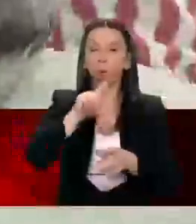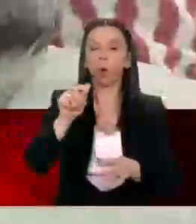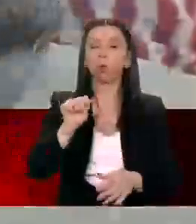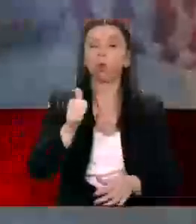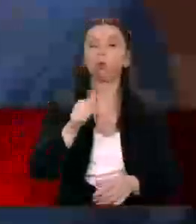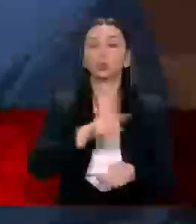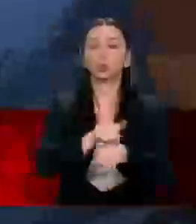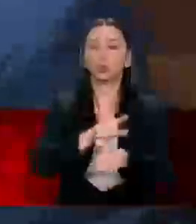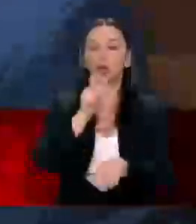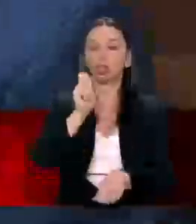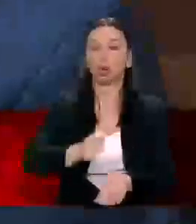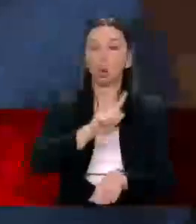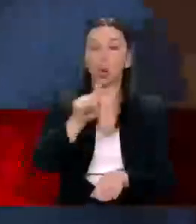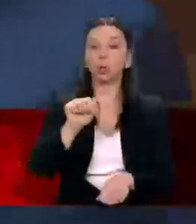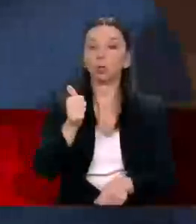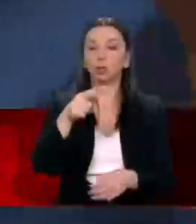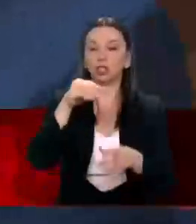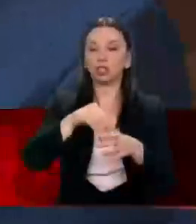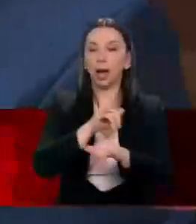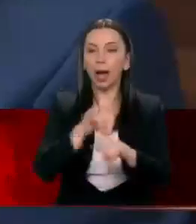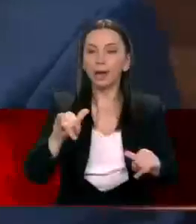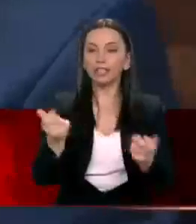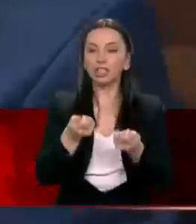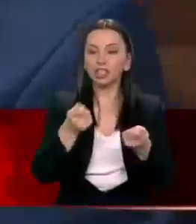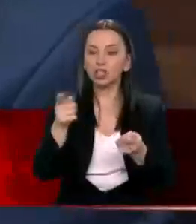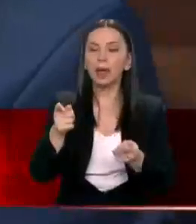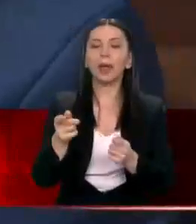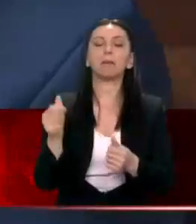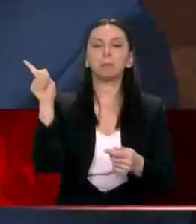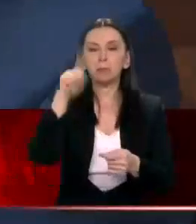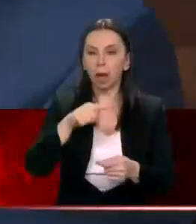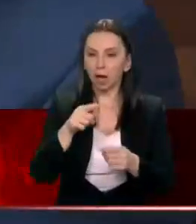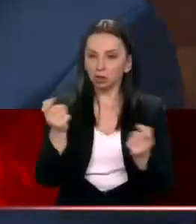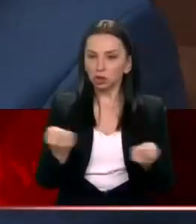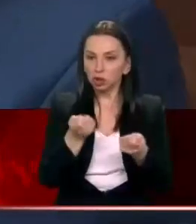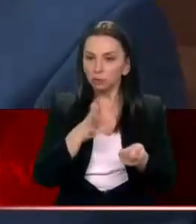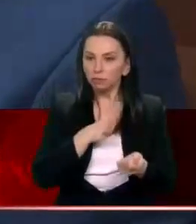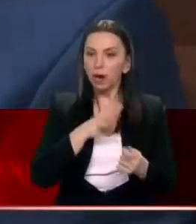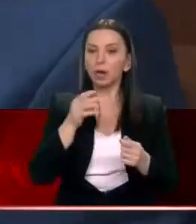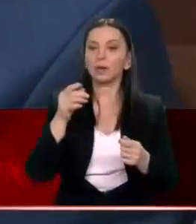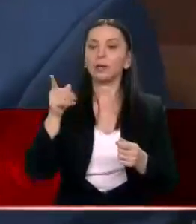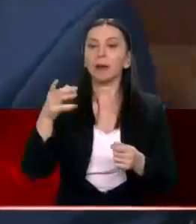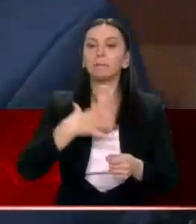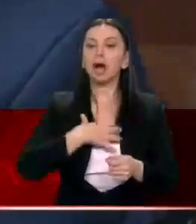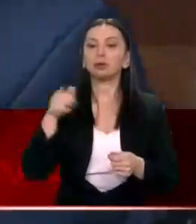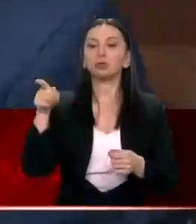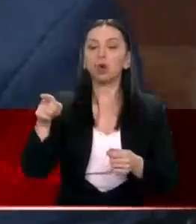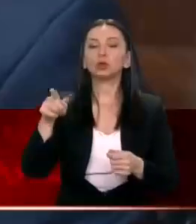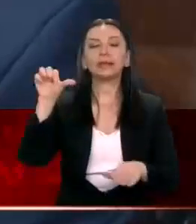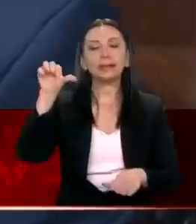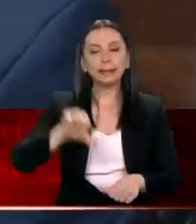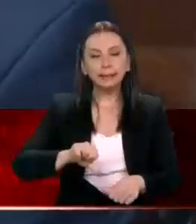süre şartı var 10 gün içerisinde aynı işlemle tekrar çalışma yapmaya başlarsa işveren sosyal güvenlik destek primi indiriminden